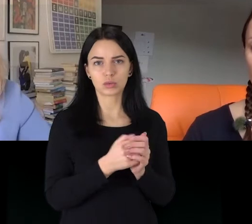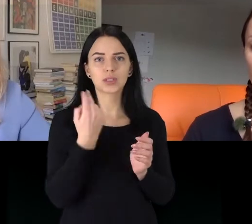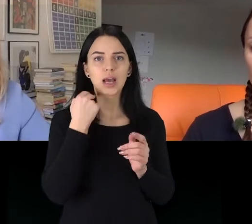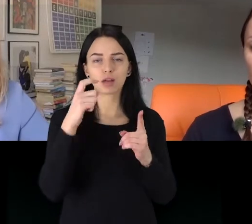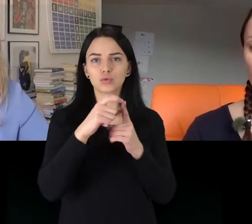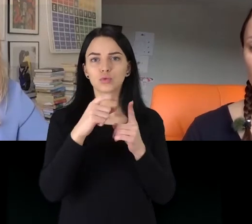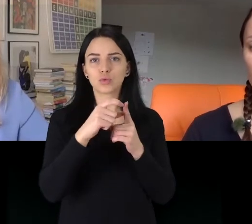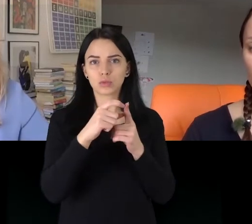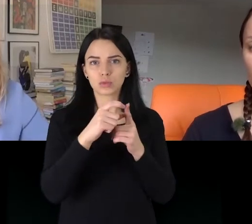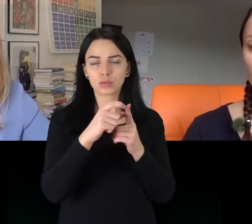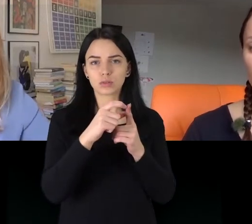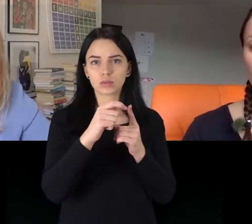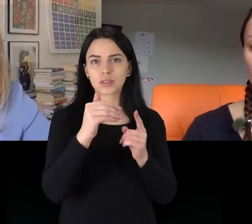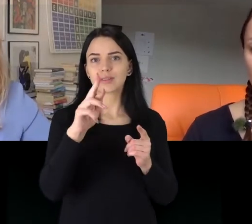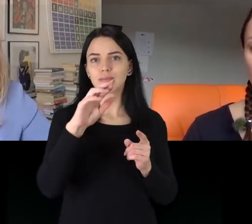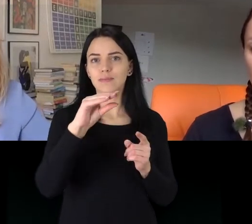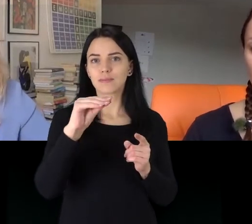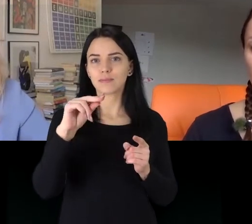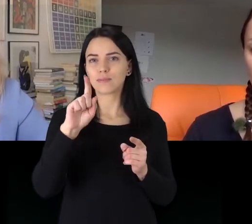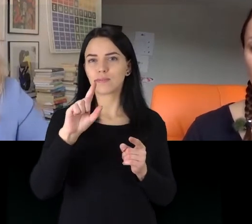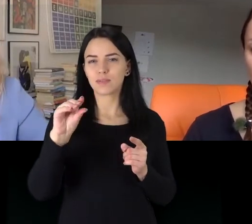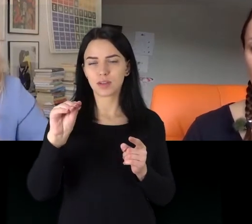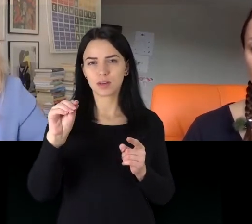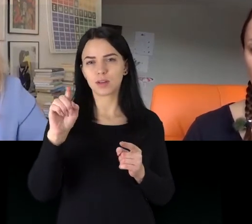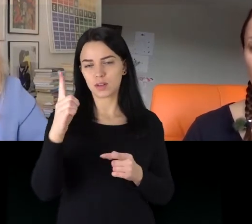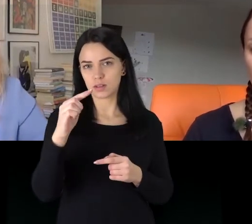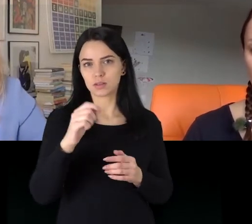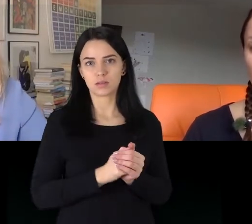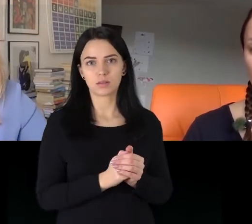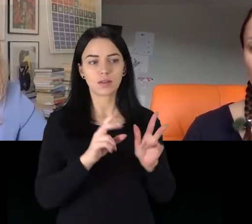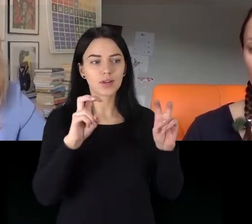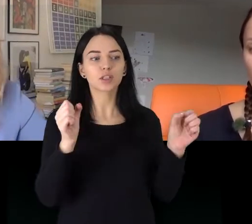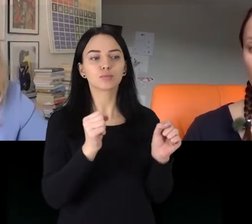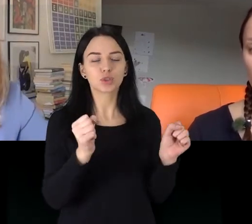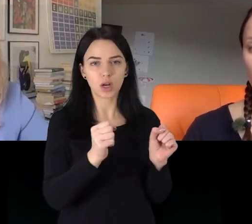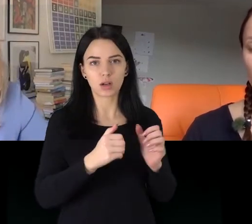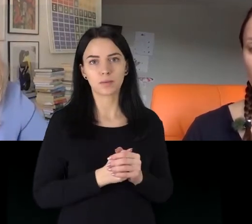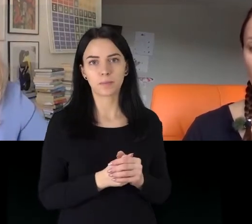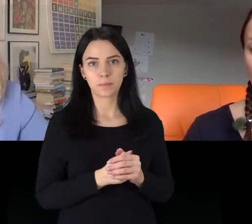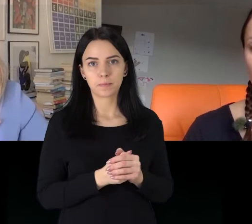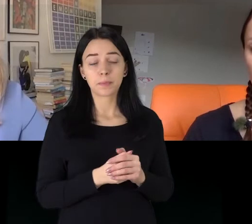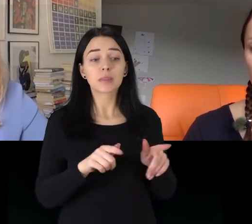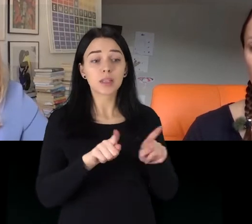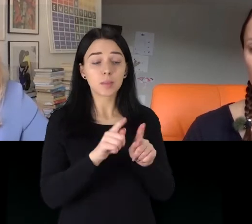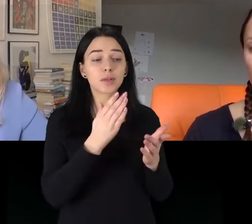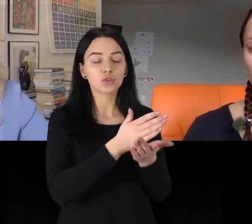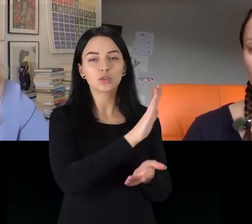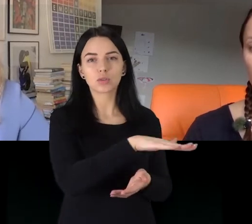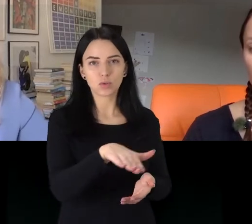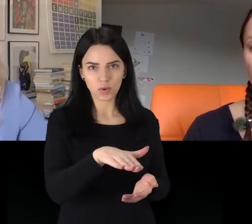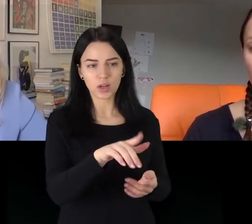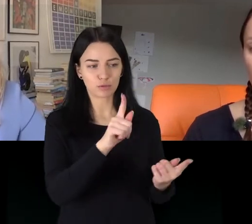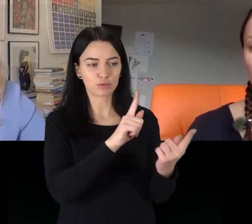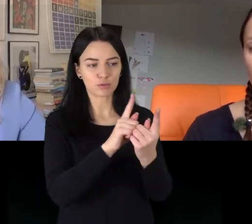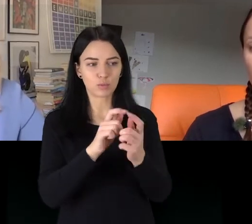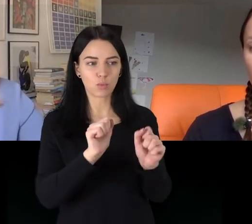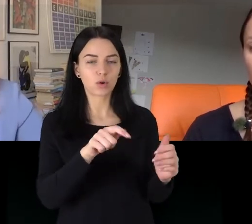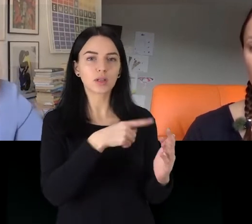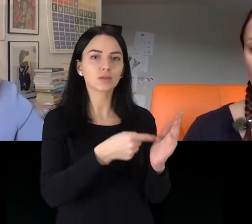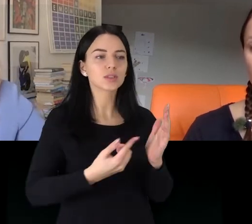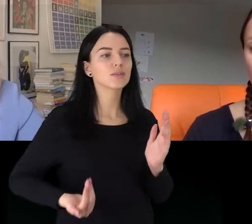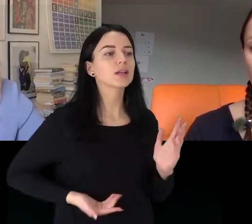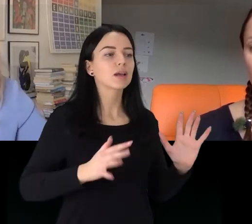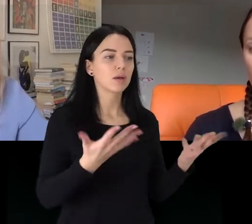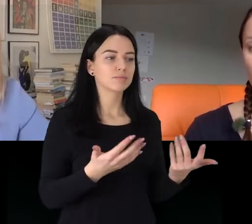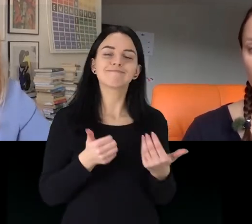terminas toksai, freezed, ne, nu, toksai užšalęs. Tai va čia irgi būna tokių vaikų, kur jūs sutiksit, ar ne, jūs sakot, kaip gyveni ir jie.